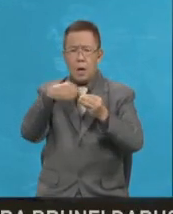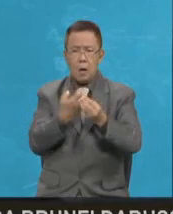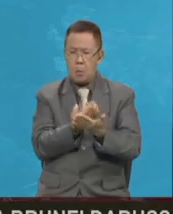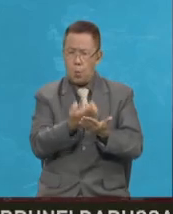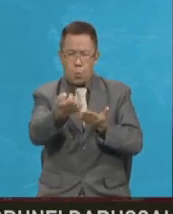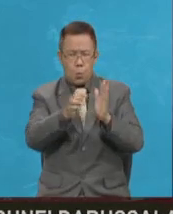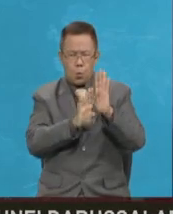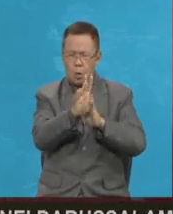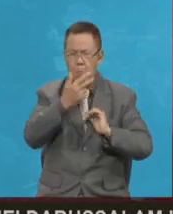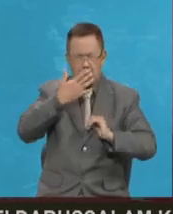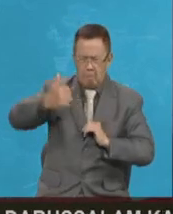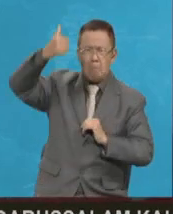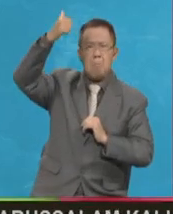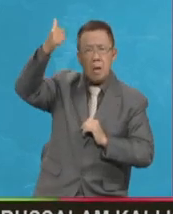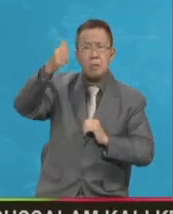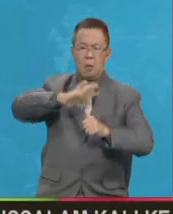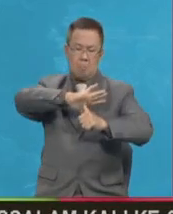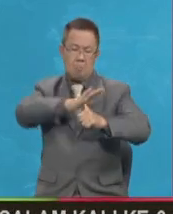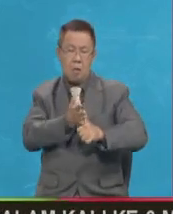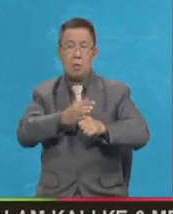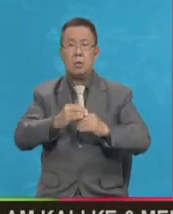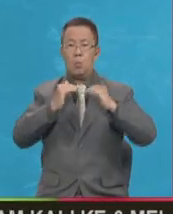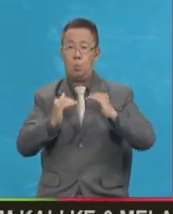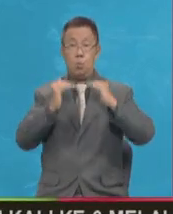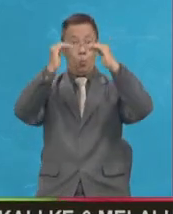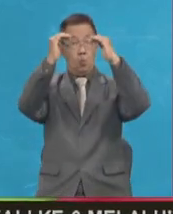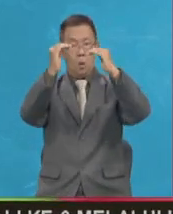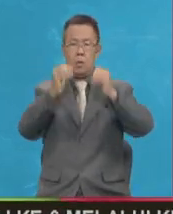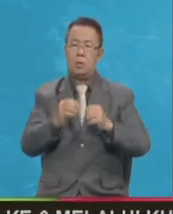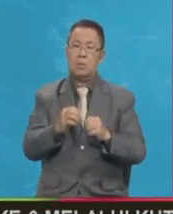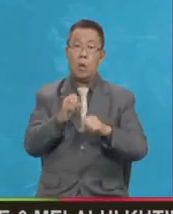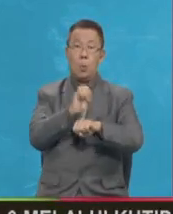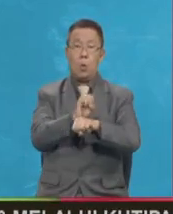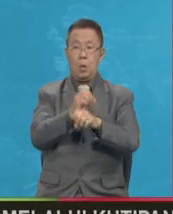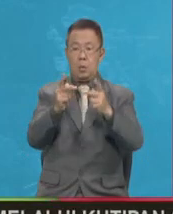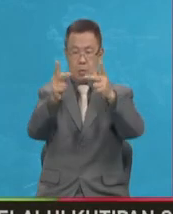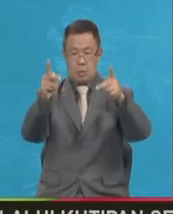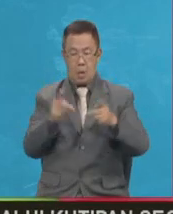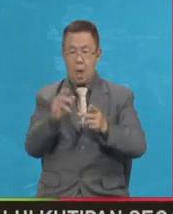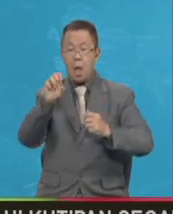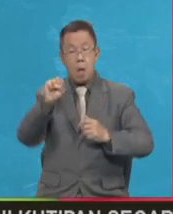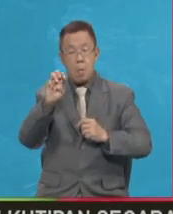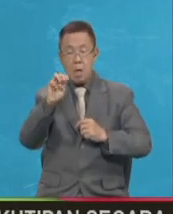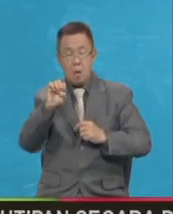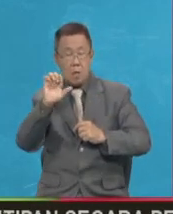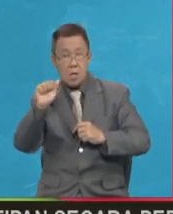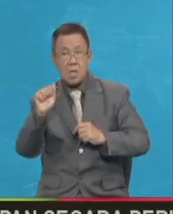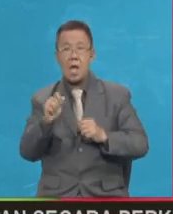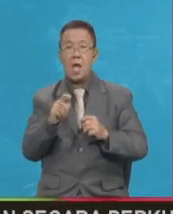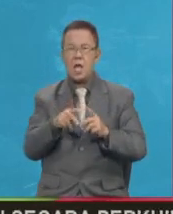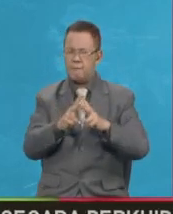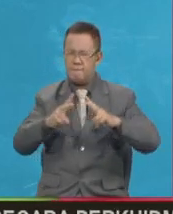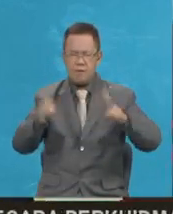yang dinamik dan mampan dengan Khan pembangunan perusahaan mikro kecil dan sederhana msms sebagai